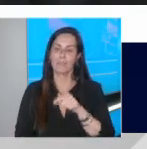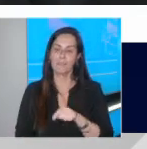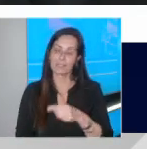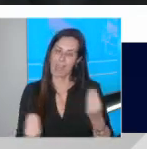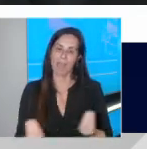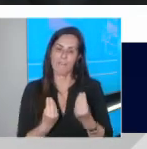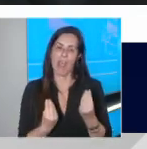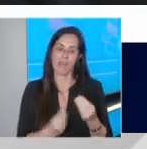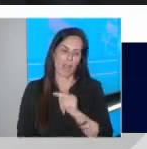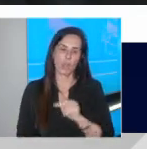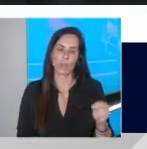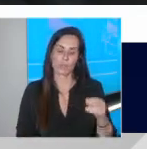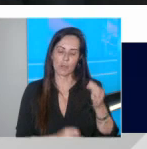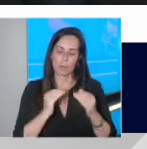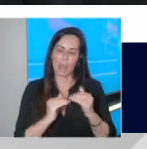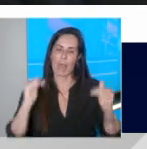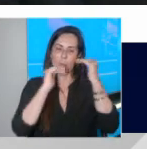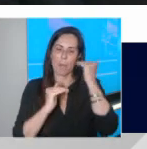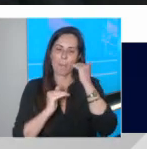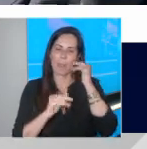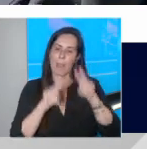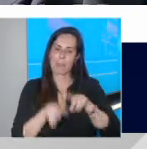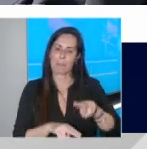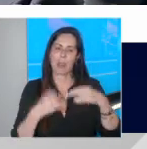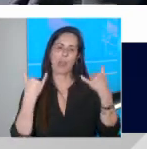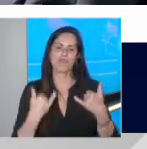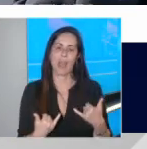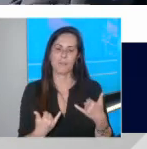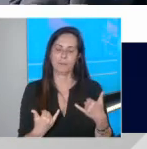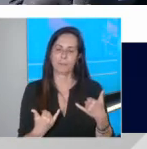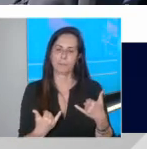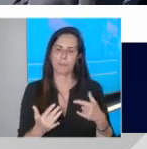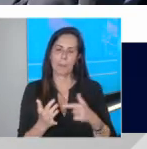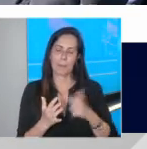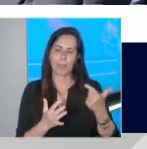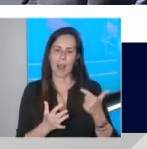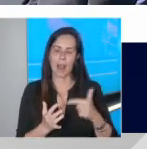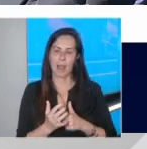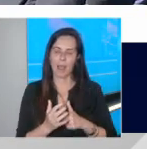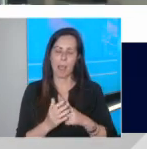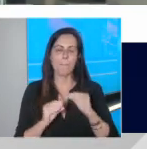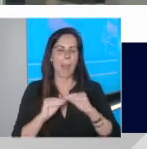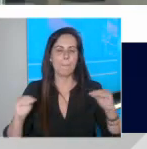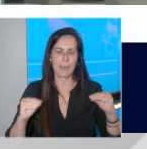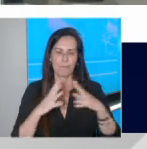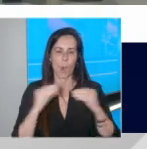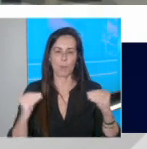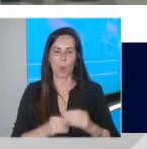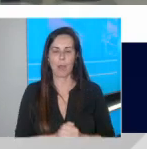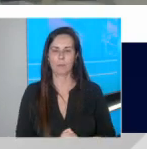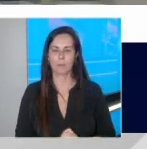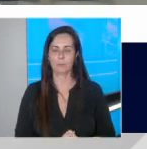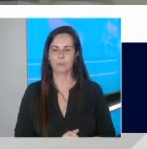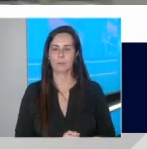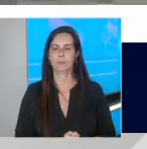הסגה והנושא שהבית משפט עליון עכשיו צריך לדון בו מקרה של השופט פוטבול, של קנדי, והוא יצטרך להכריע